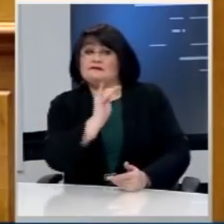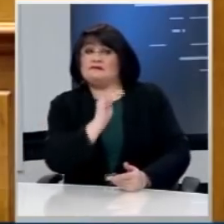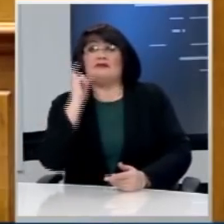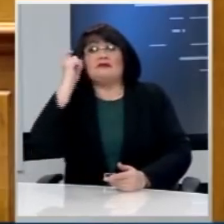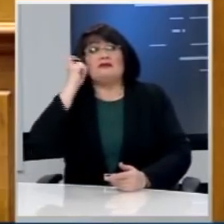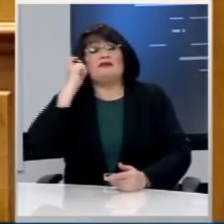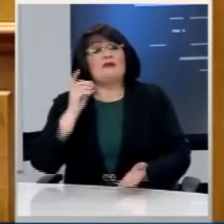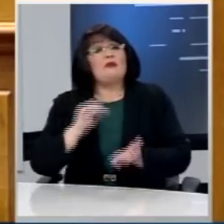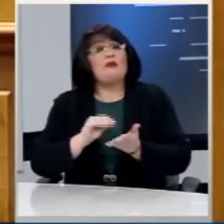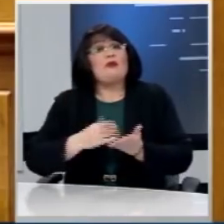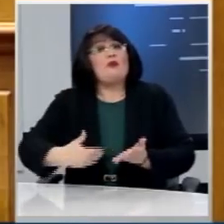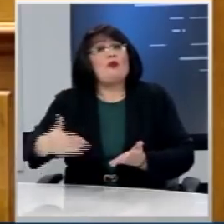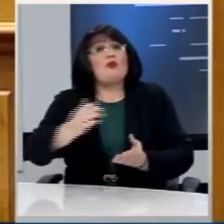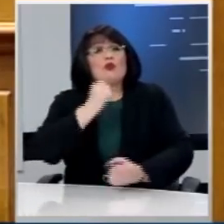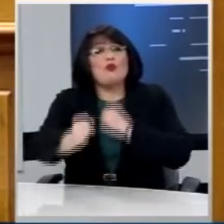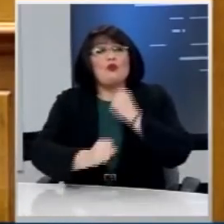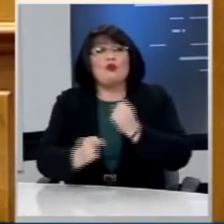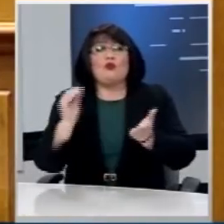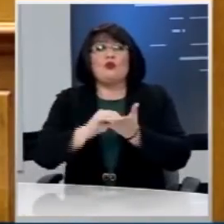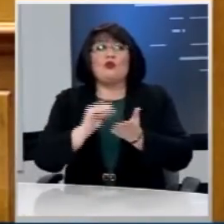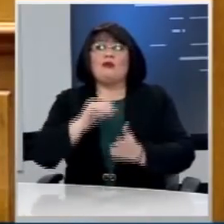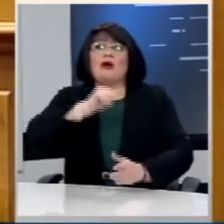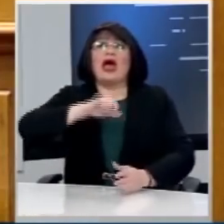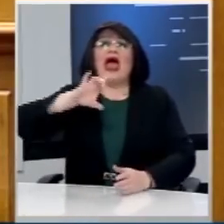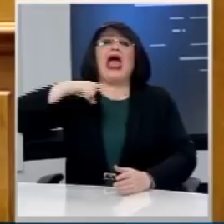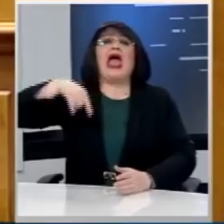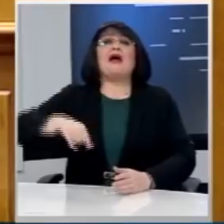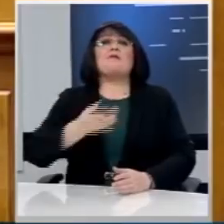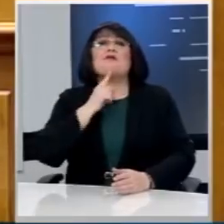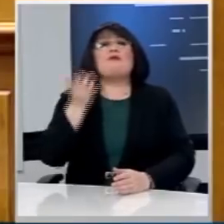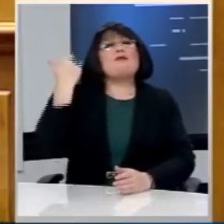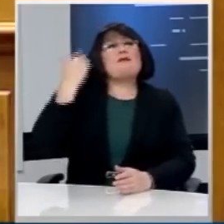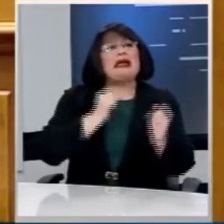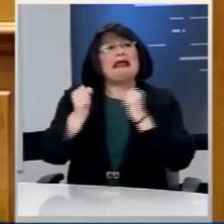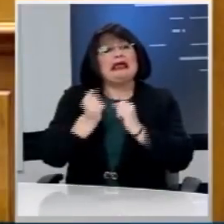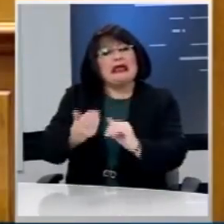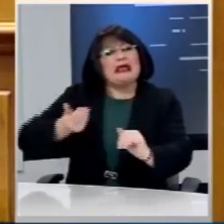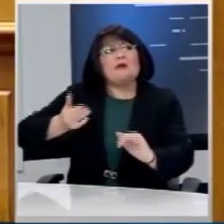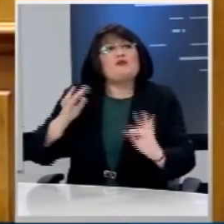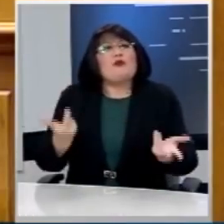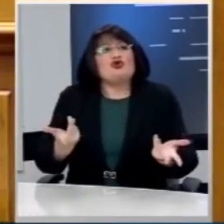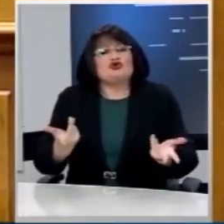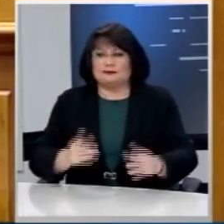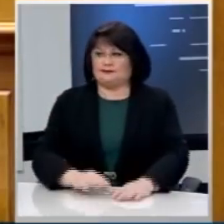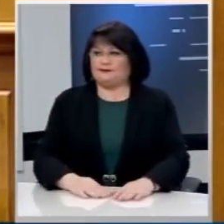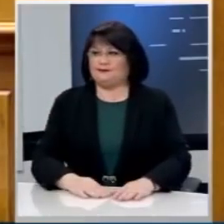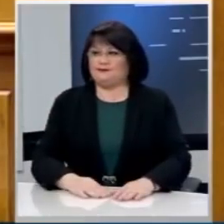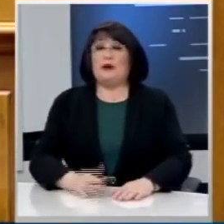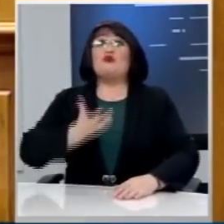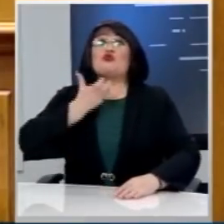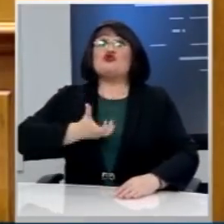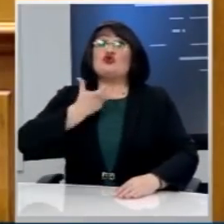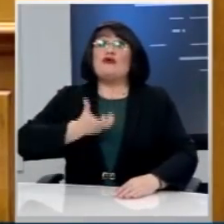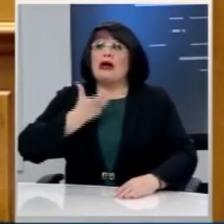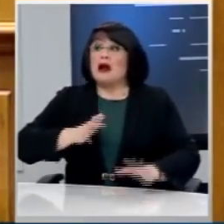σκεφτεί πόσα χρόνια χρειάζονται μόνο για να επανέλθει το ΑΕΠ στα προκρίσεις επίπεδα? Αλλά τα πράγματα είναι πολύ πιο σοβαρά